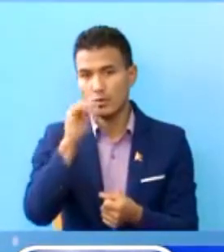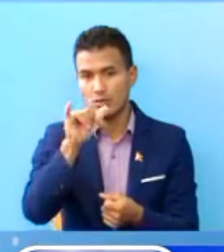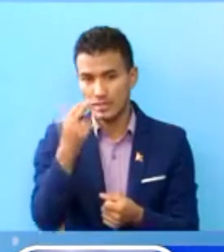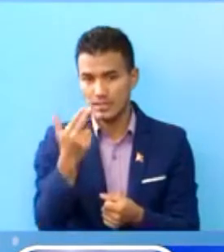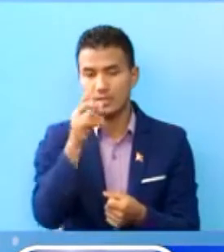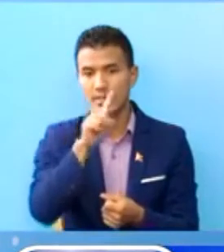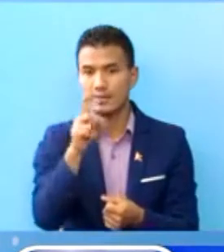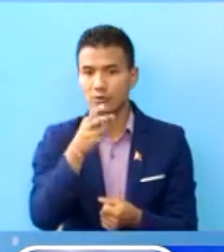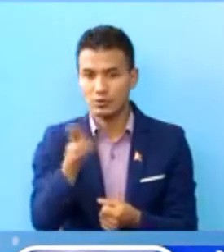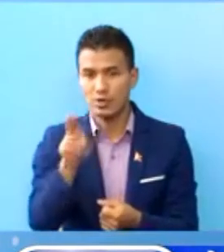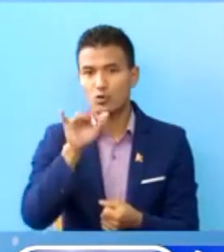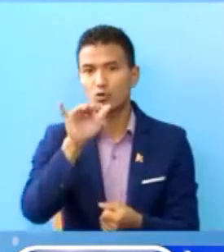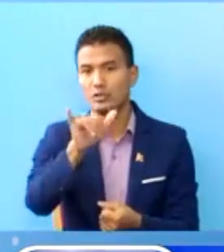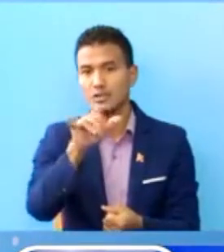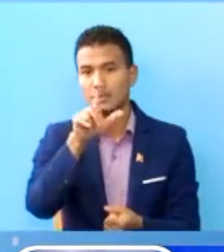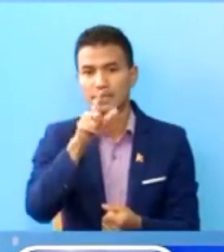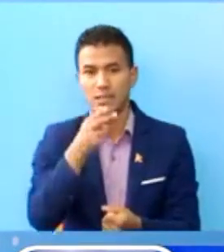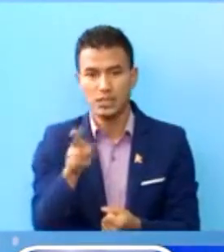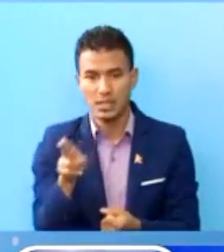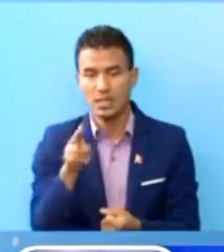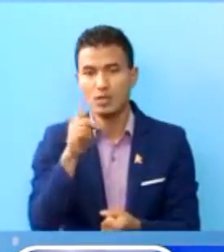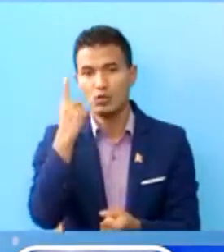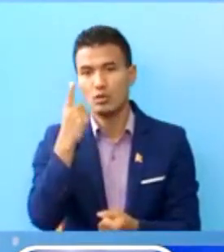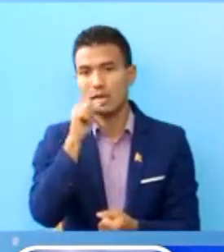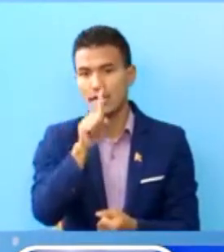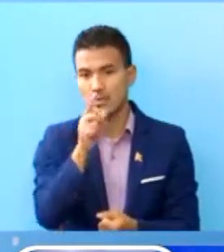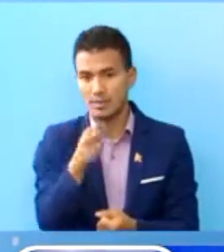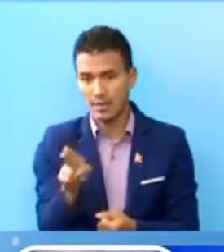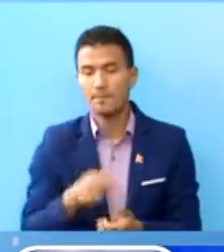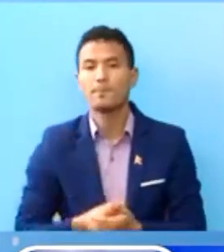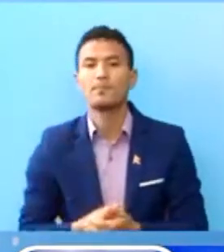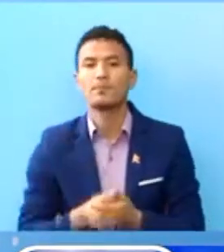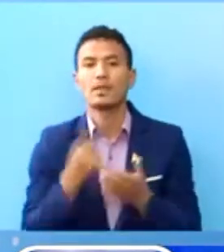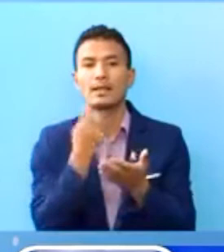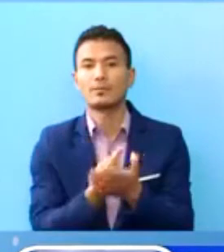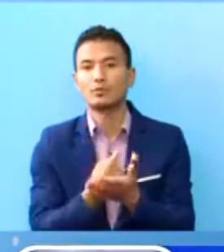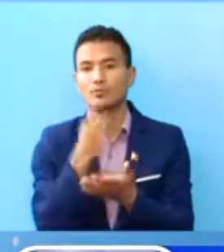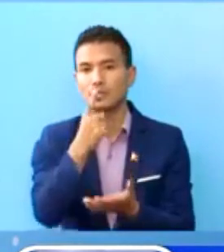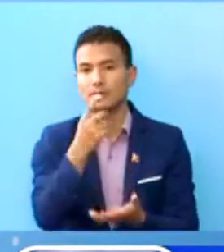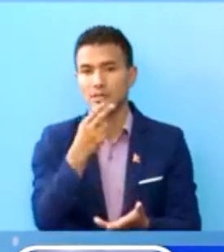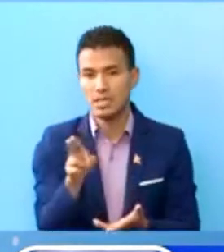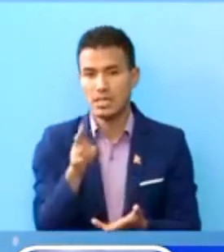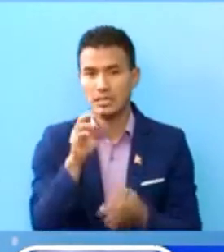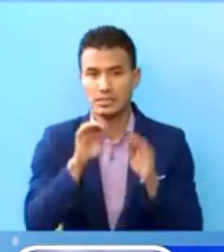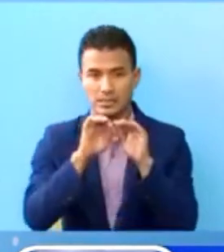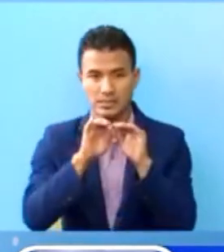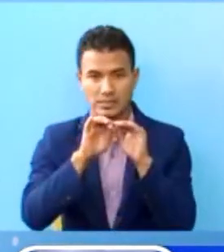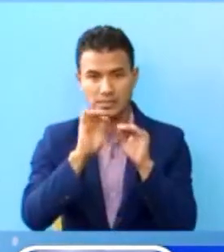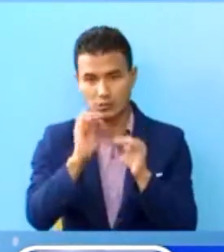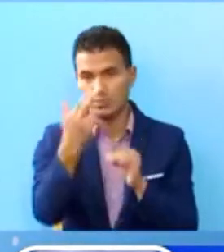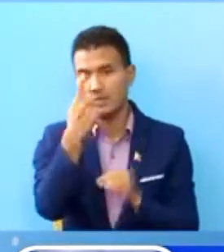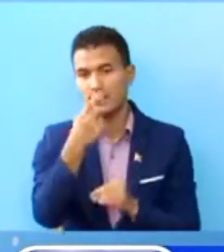11 जना, डोटीका 7 जना, गोर्खाका 1 जना, काठमाडौँका 1 जना र सिन्धुलीका